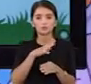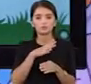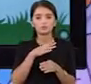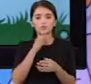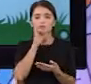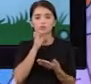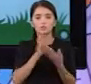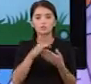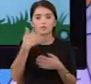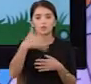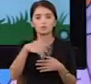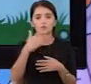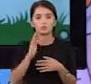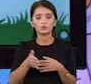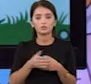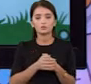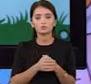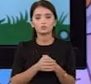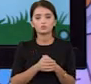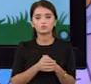qo'yganimizda natija 50 bo'ladi.